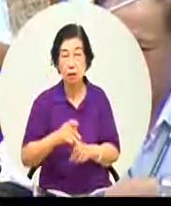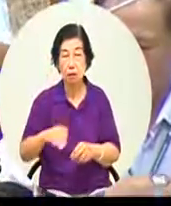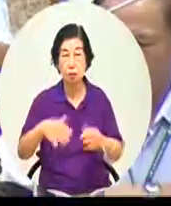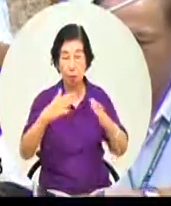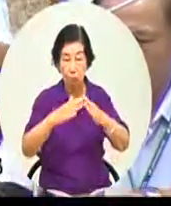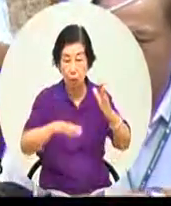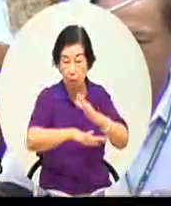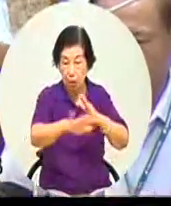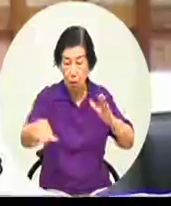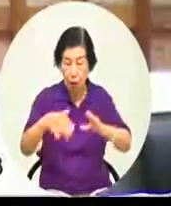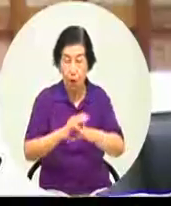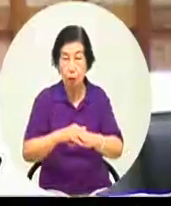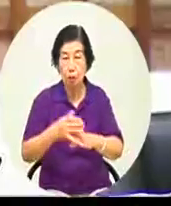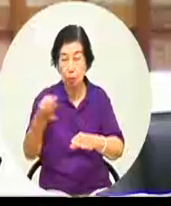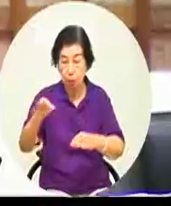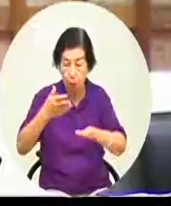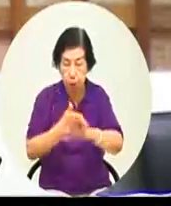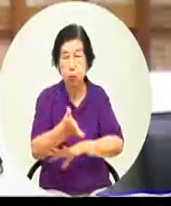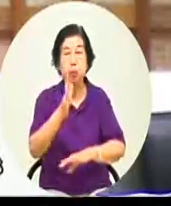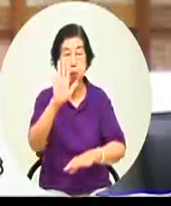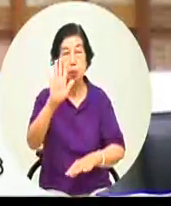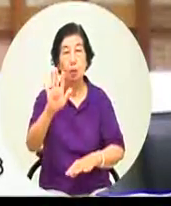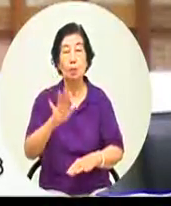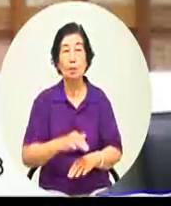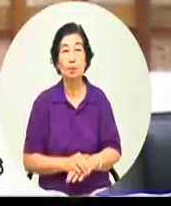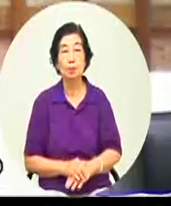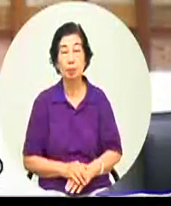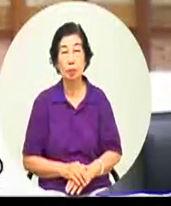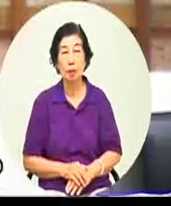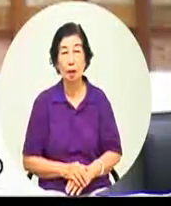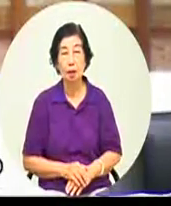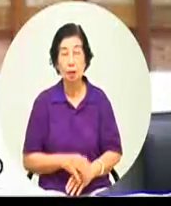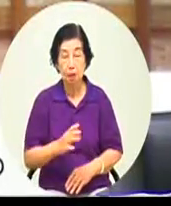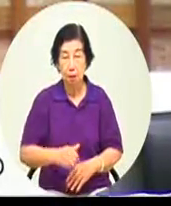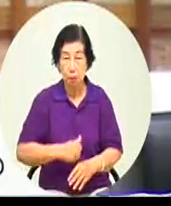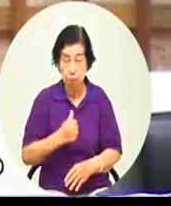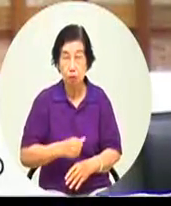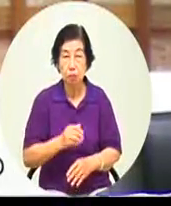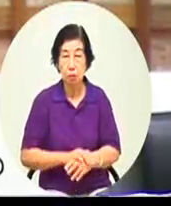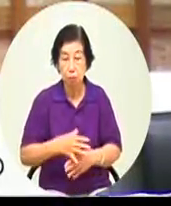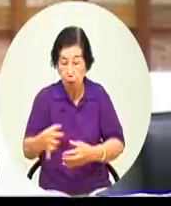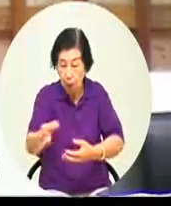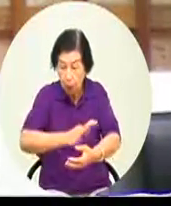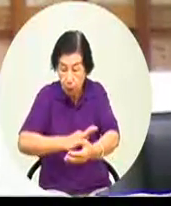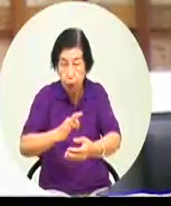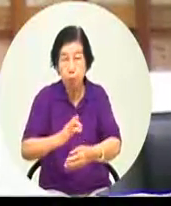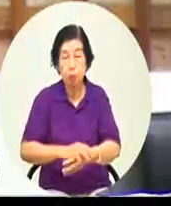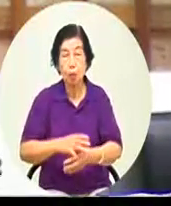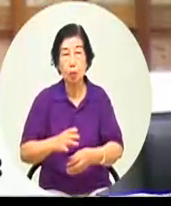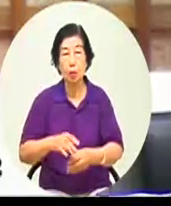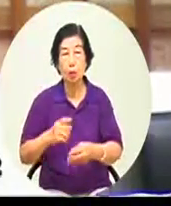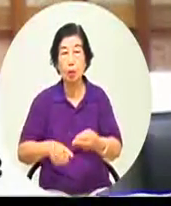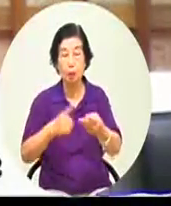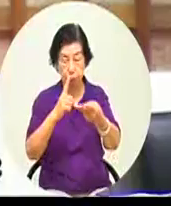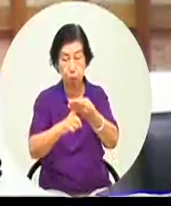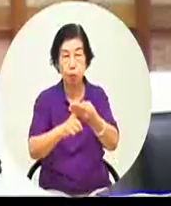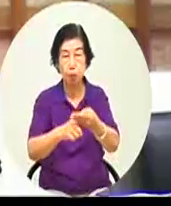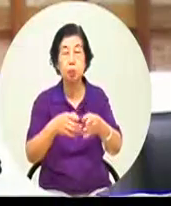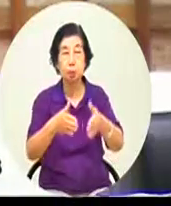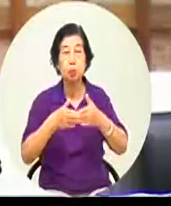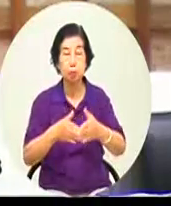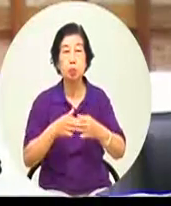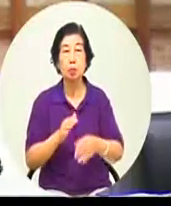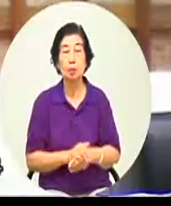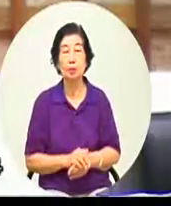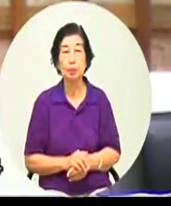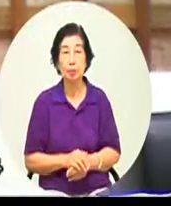我们现在现有的，你说38亿到实际上入库为主体，对不对？ 对。 现在我是希望，我指教你